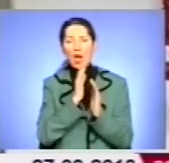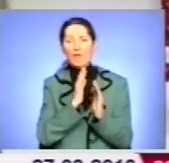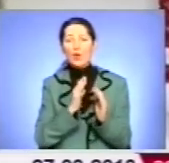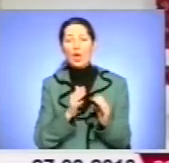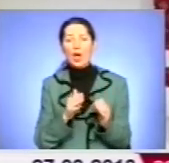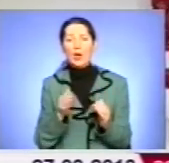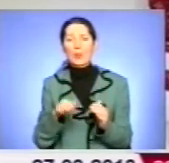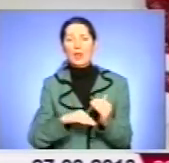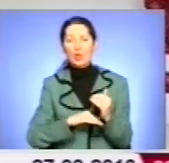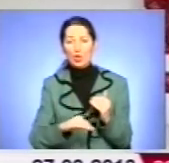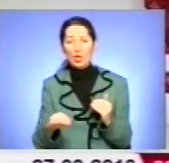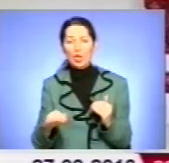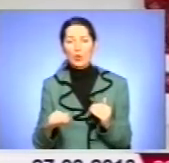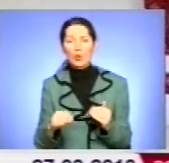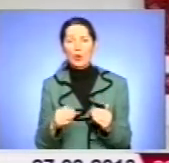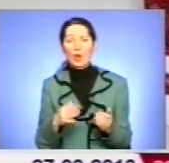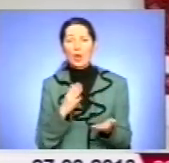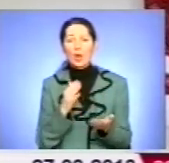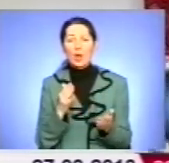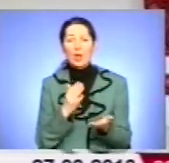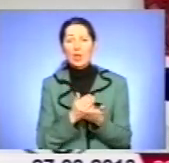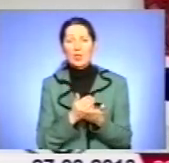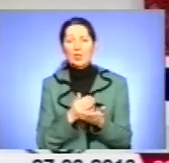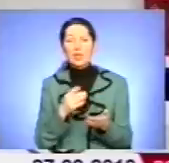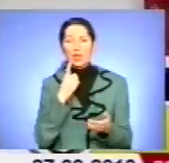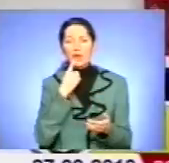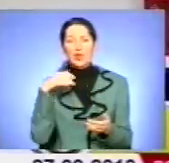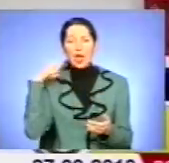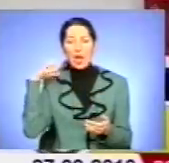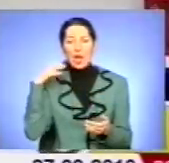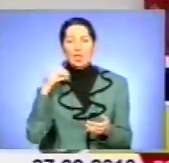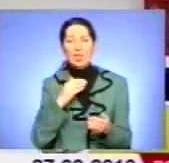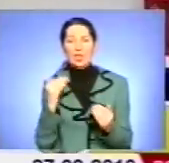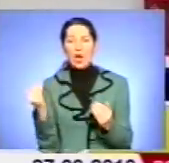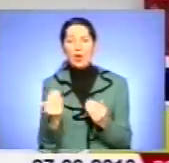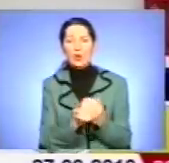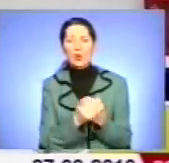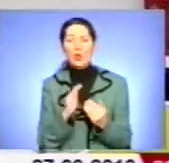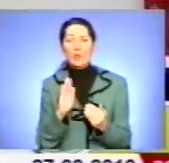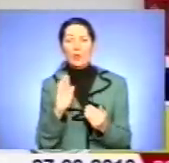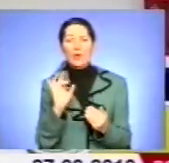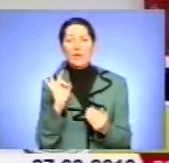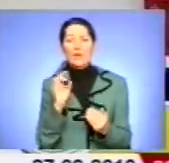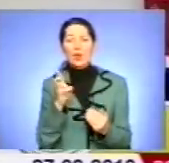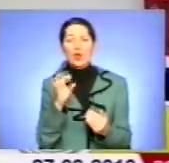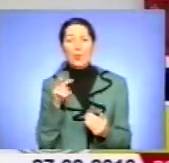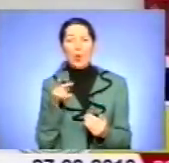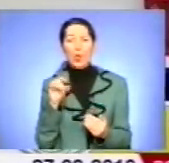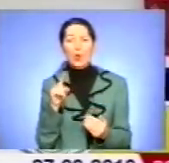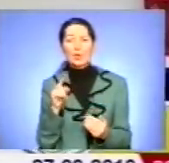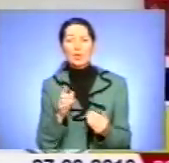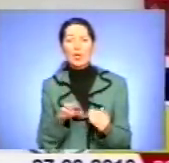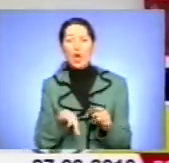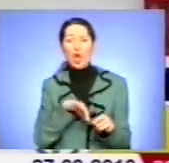пишається калинонька, Явор молодіє, а кругом їх верболози і лози зеленіють. Тече вода із загаю та